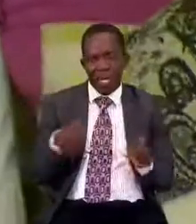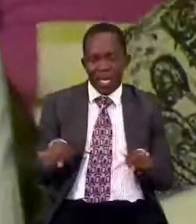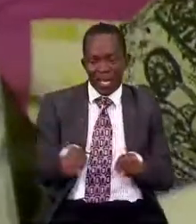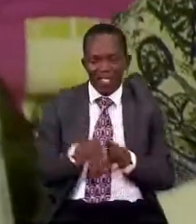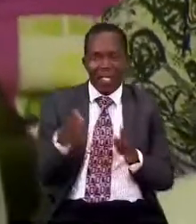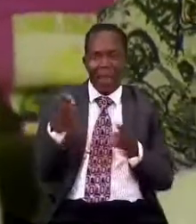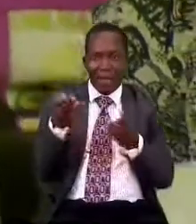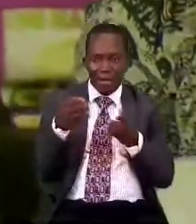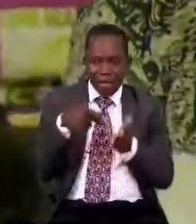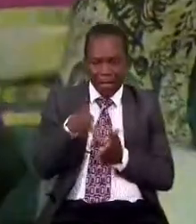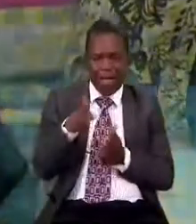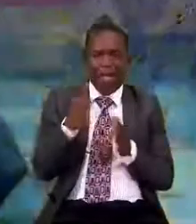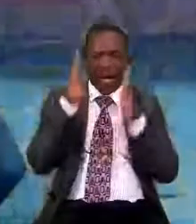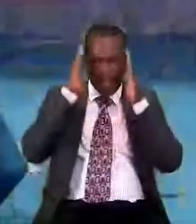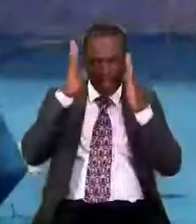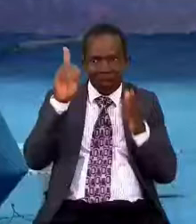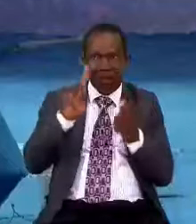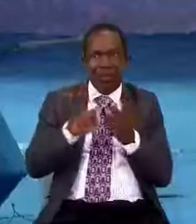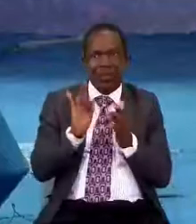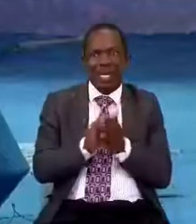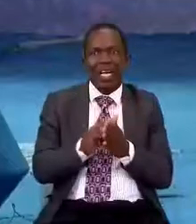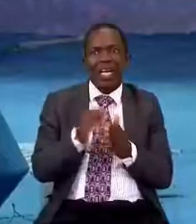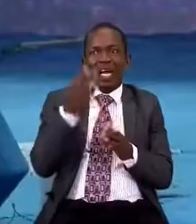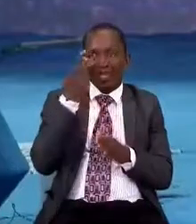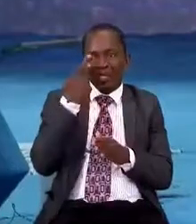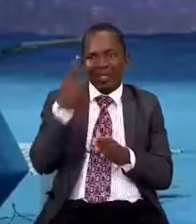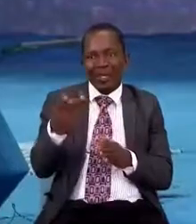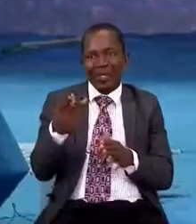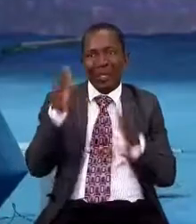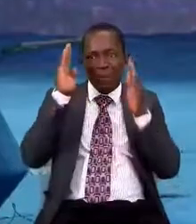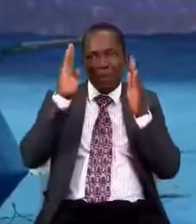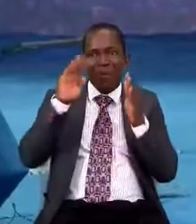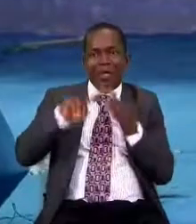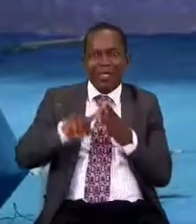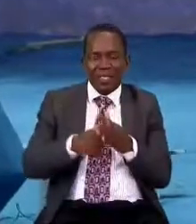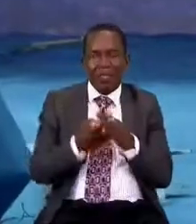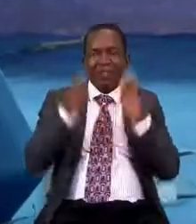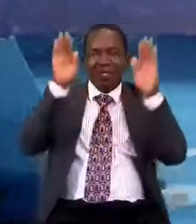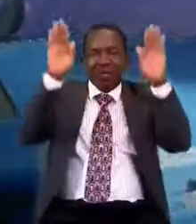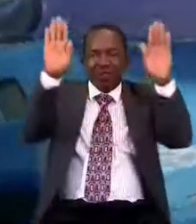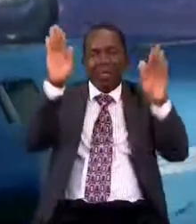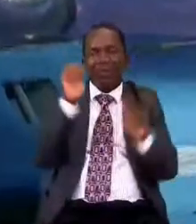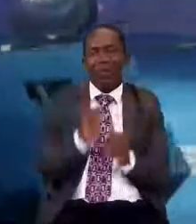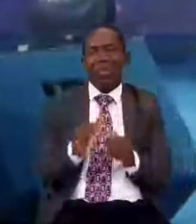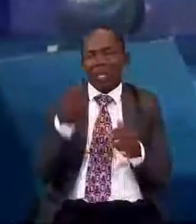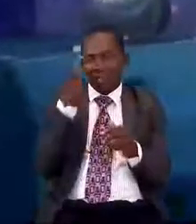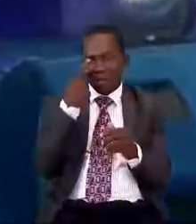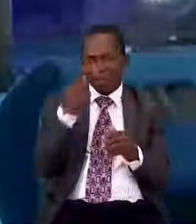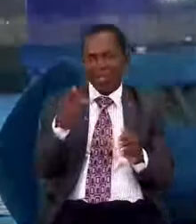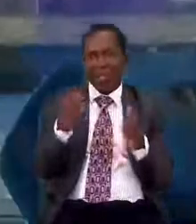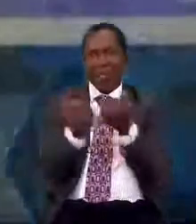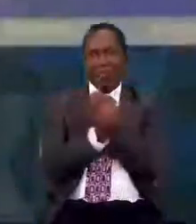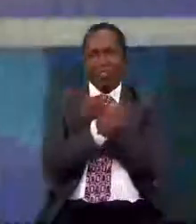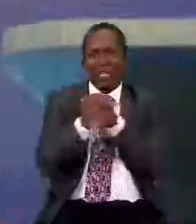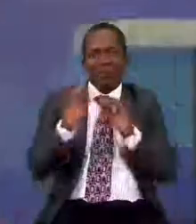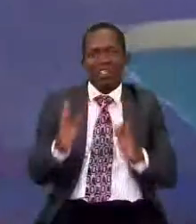soir. Ils ont commencé à recevoir le salut comme vous allez le recevoir ce soir. Les gens qui ont soumis leur vie et se sont donnés